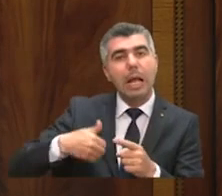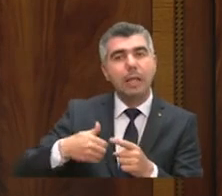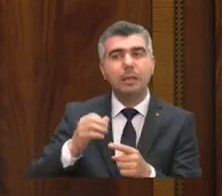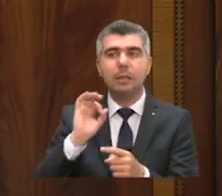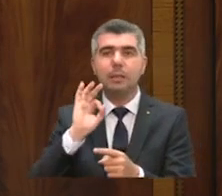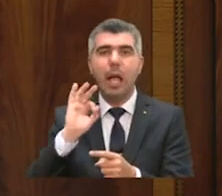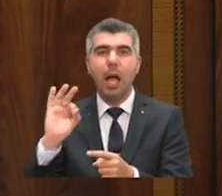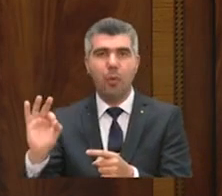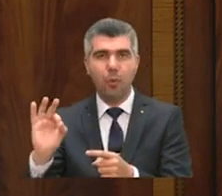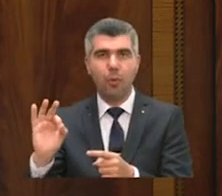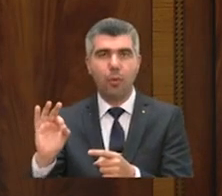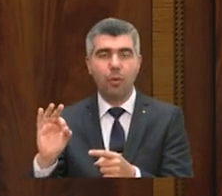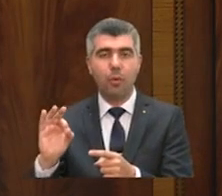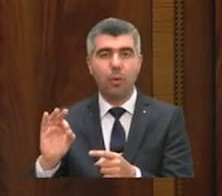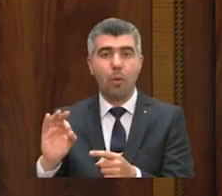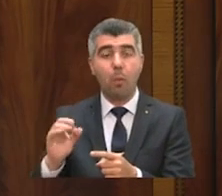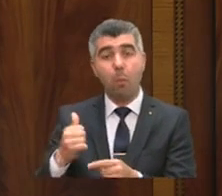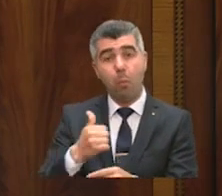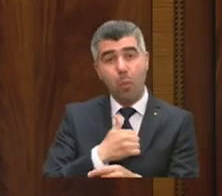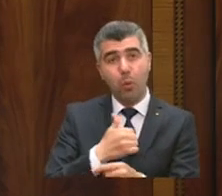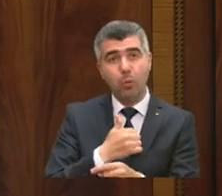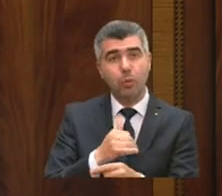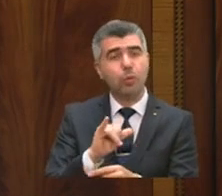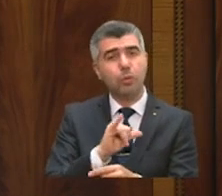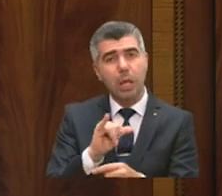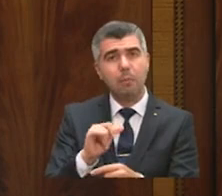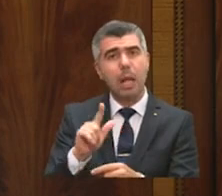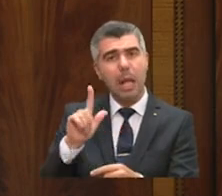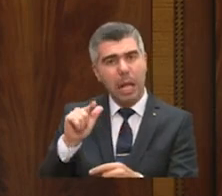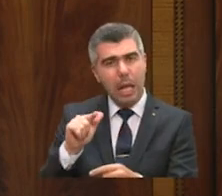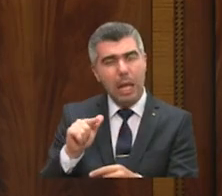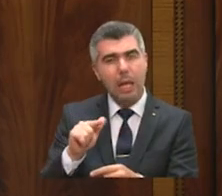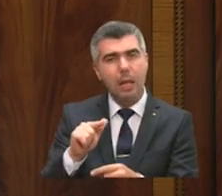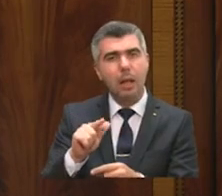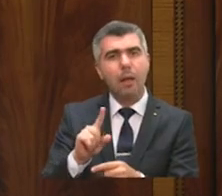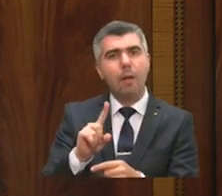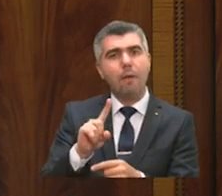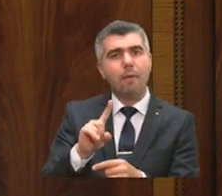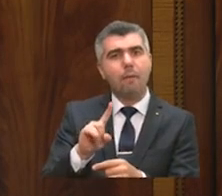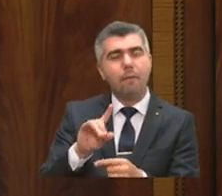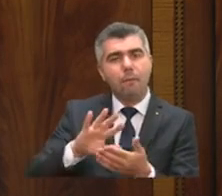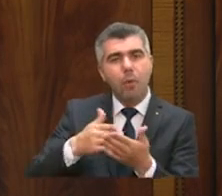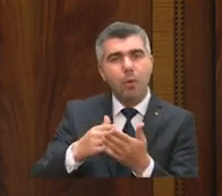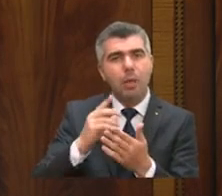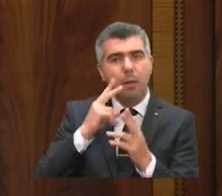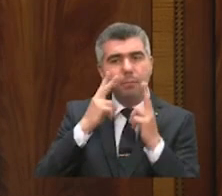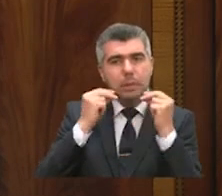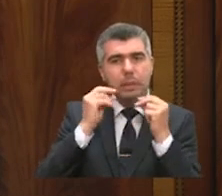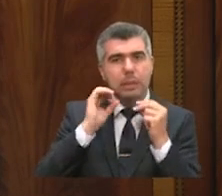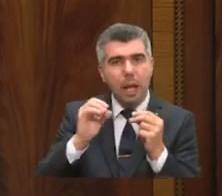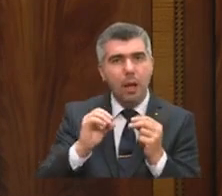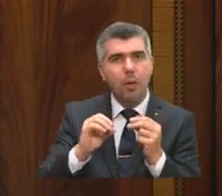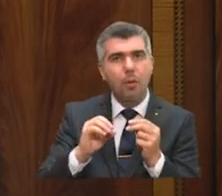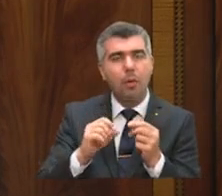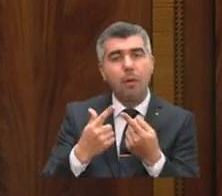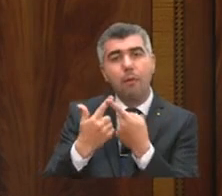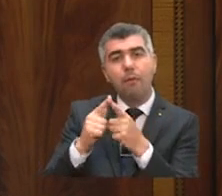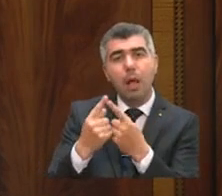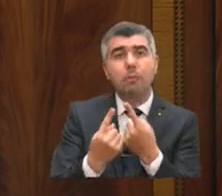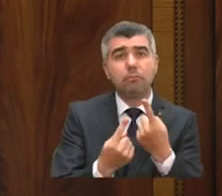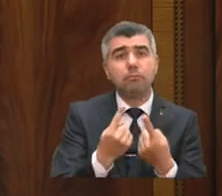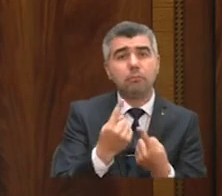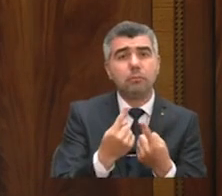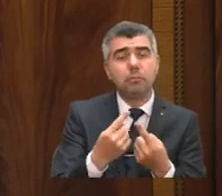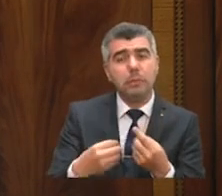ما كيقتصرش على القرده فقط، يمكن يكون عند كذلك عند الفيران الكبار، يمكن يكون عند السناجب لي زيكوري، فهذا يمكن له